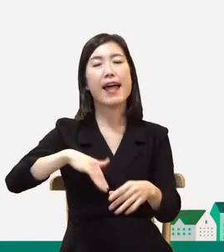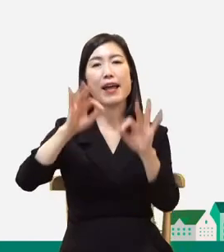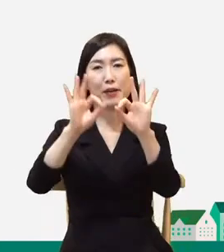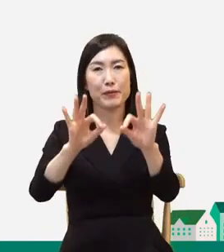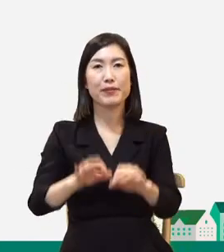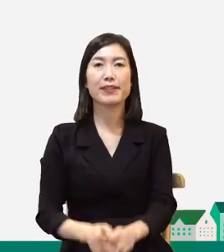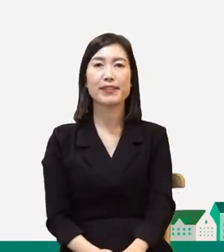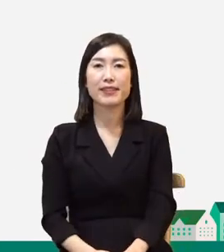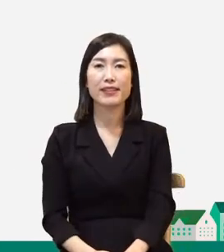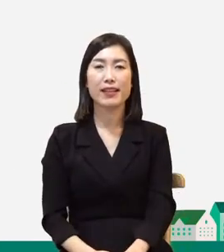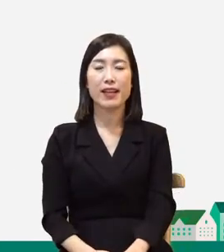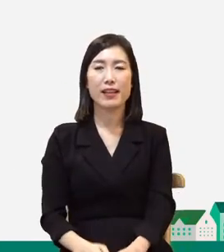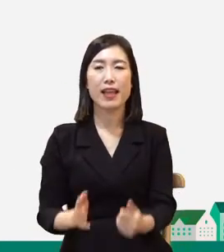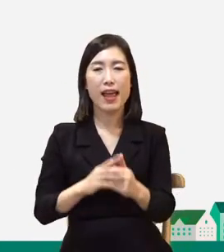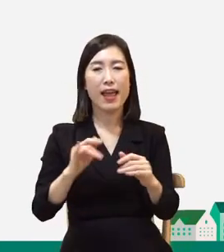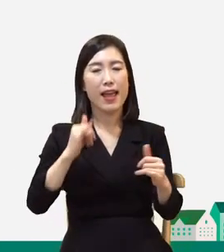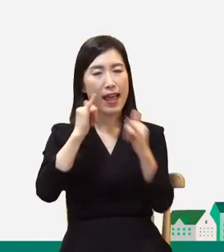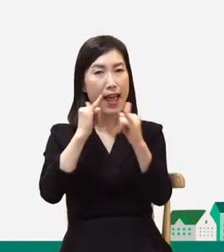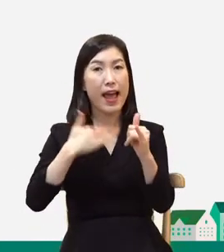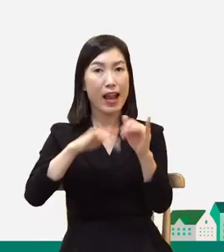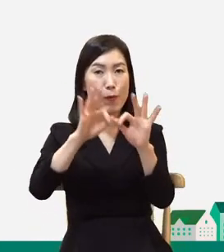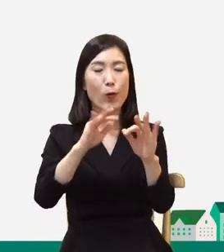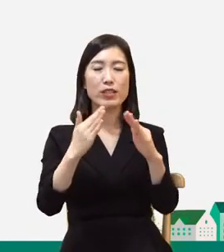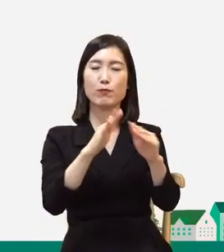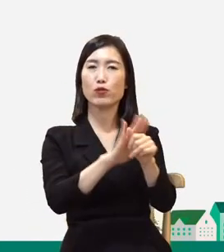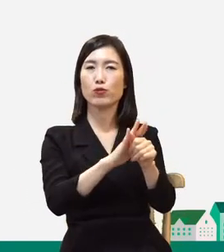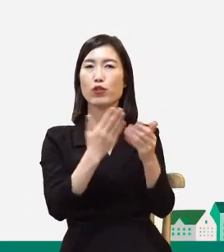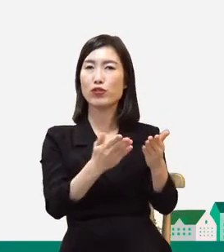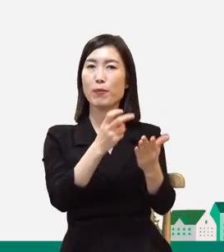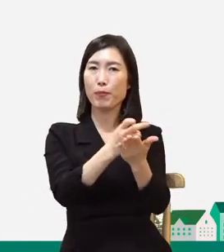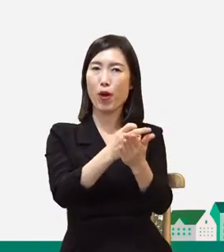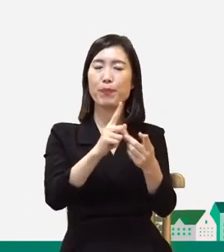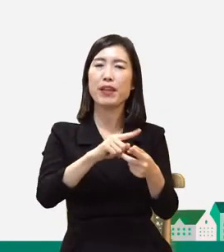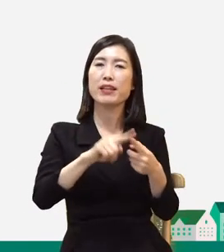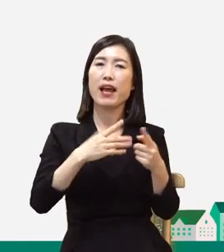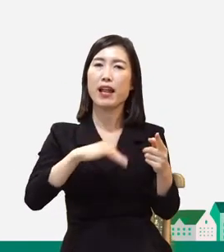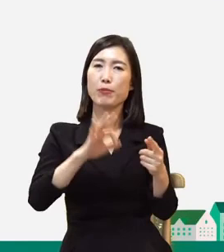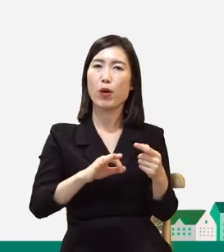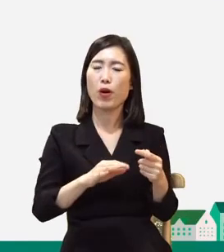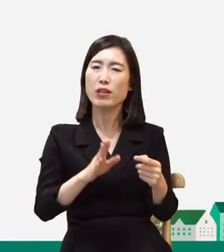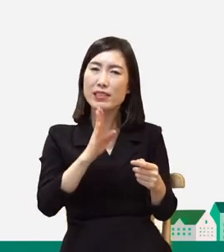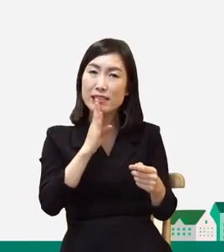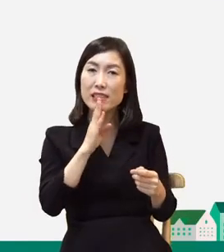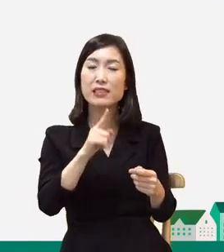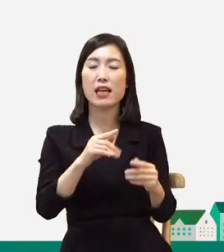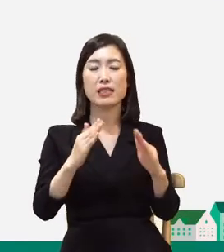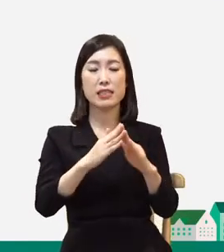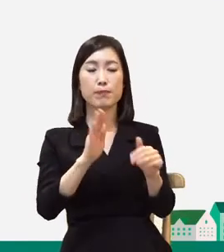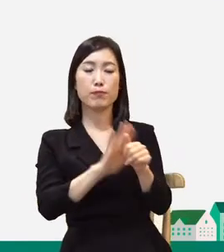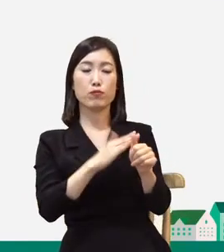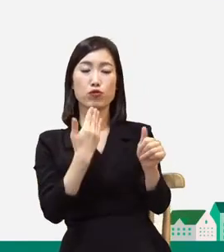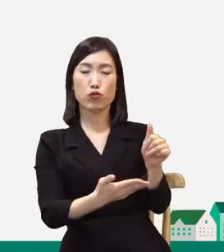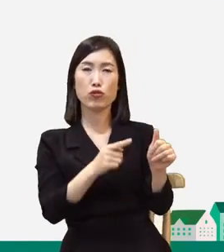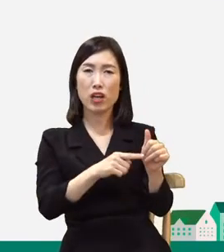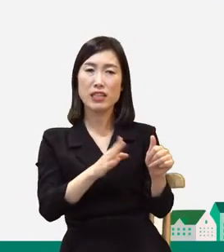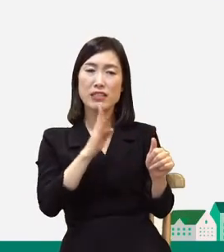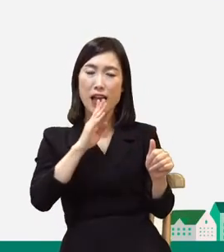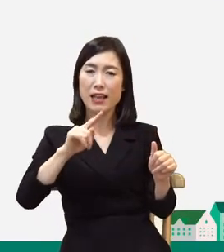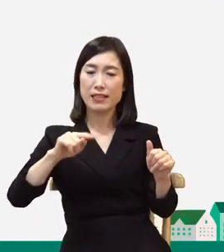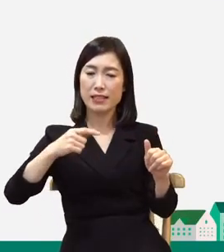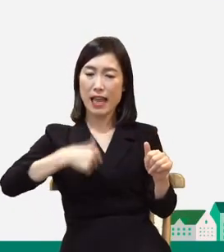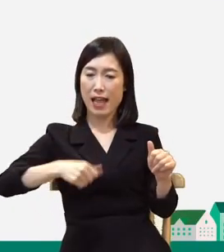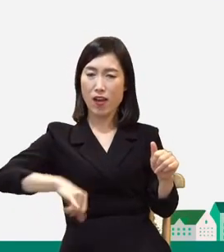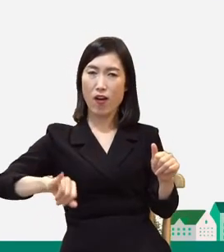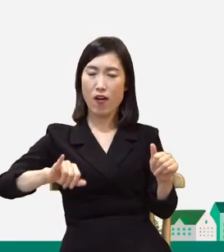알아보시고 이용을 해보시고, 지원주택 같은 곳은 이제 실제로 온전히 자녀가 독립해서 살 수 있는 공간이기